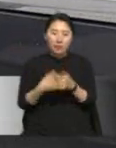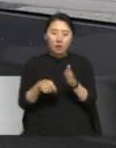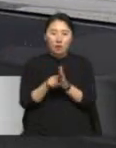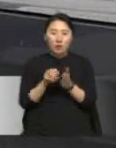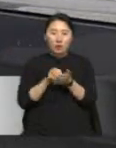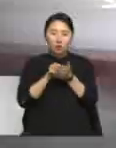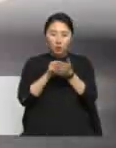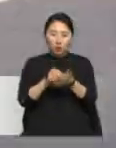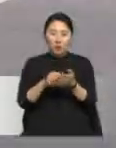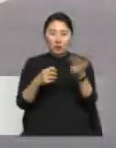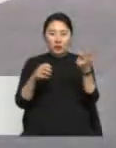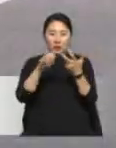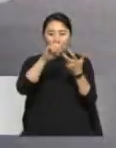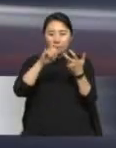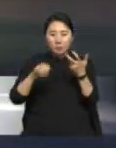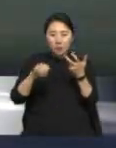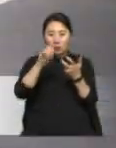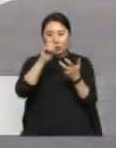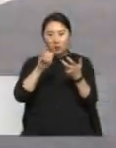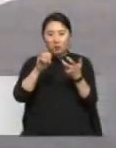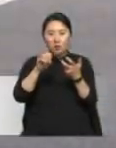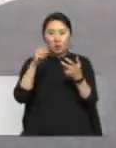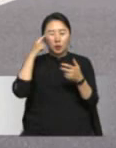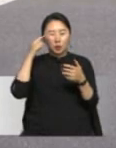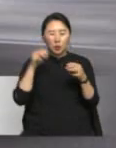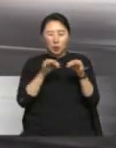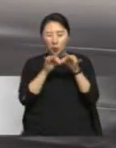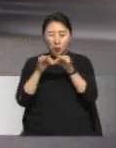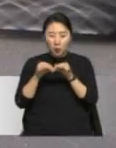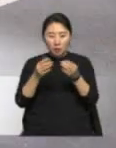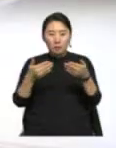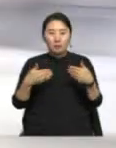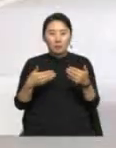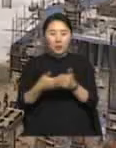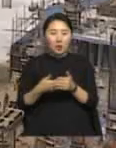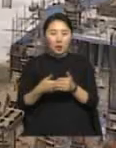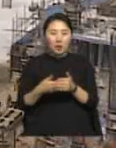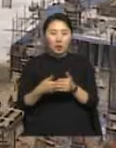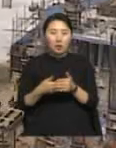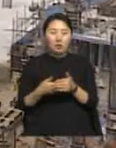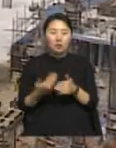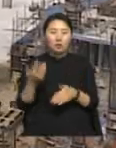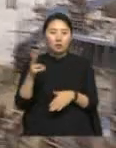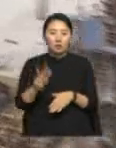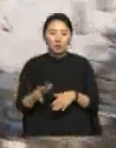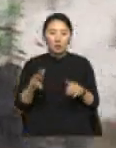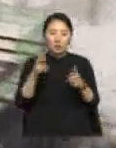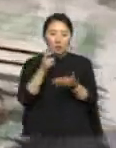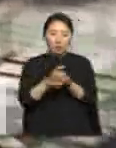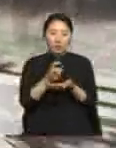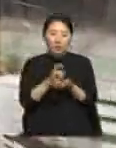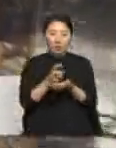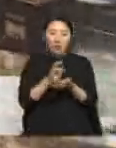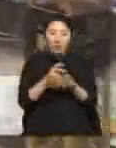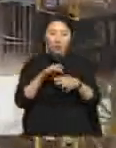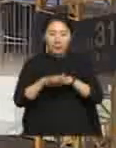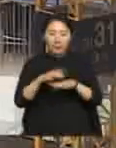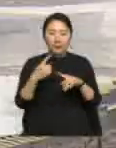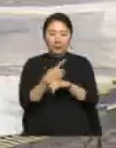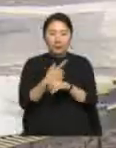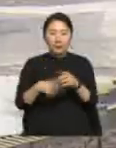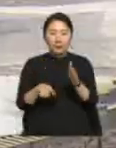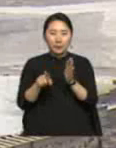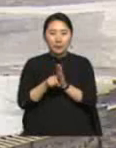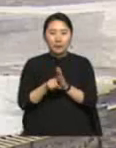입주 예정자의 70%가 조금 넘는 동의를 받아놓은 상태입니다. 하지만 주택법상 설계 변경을